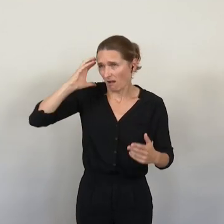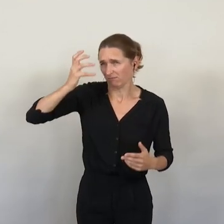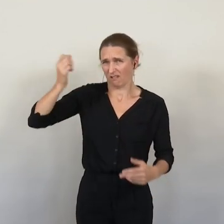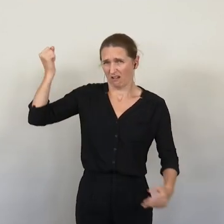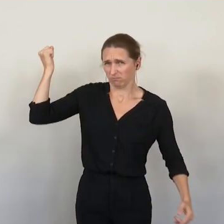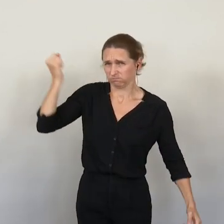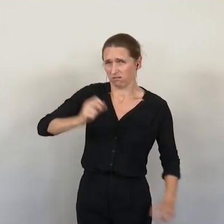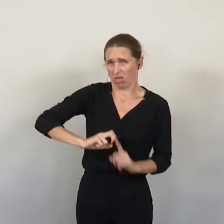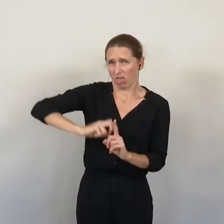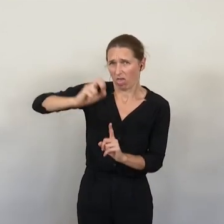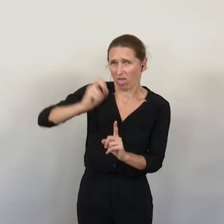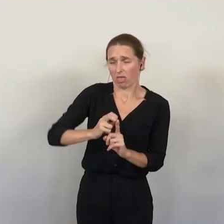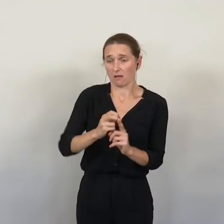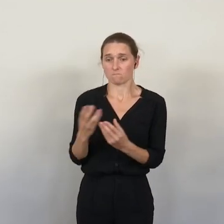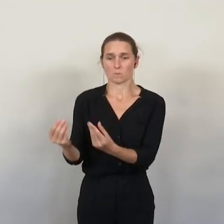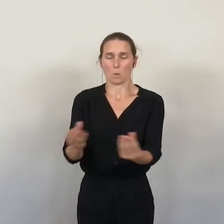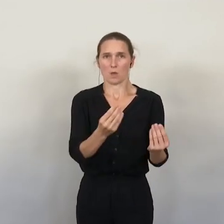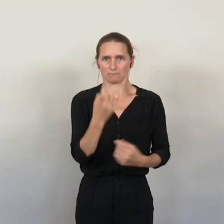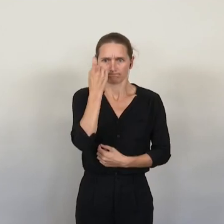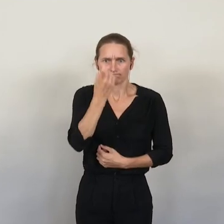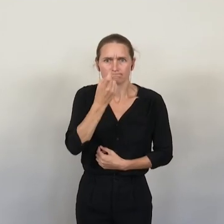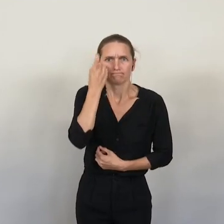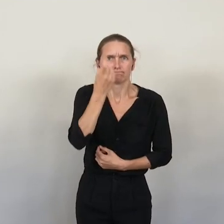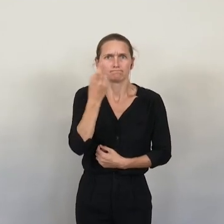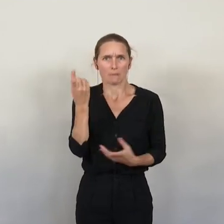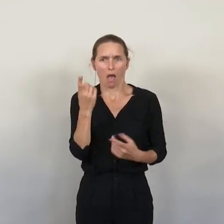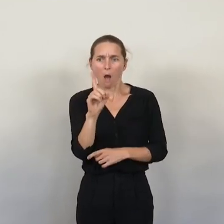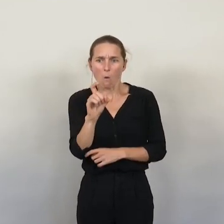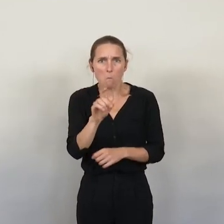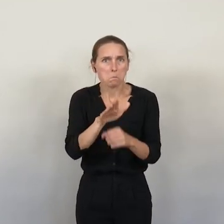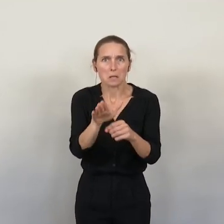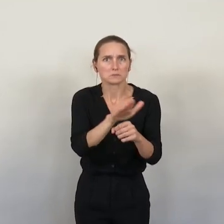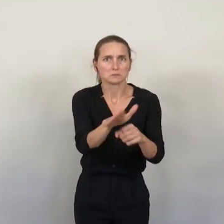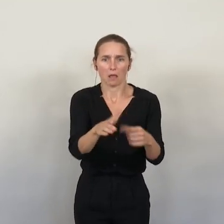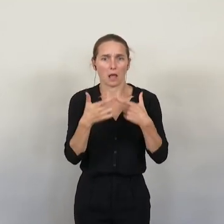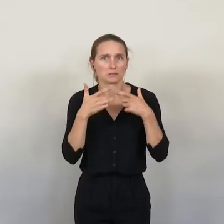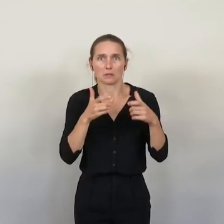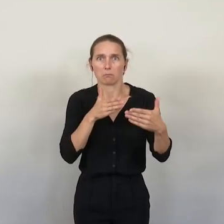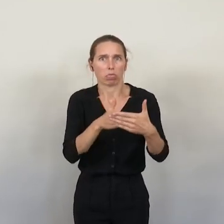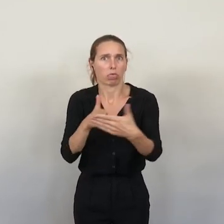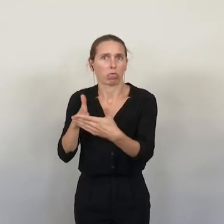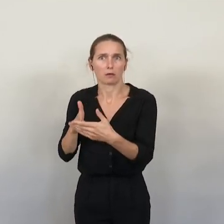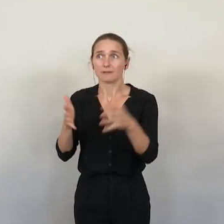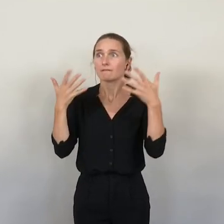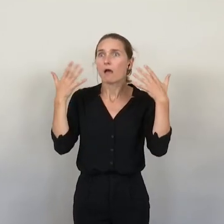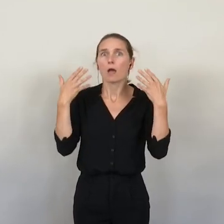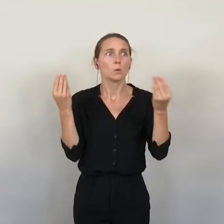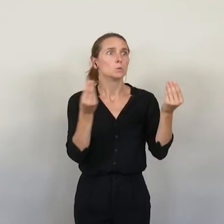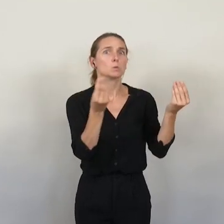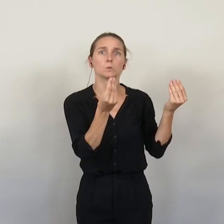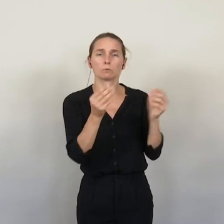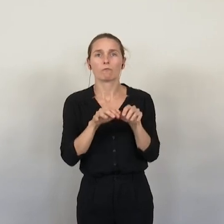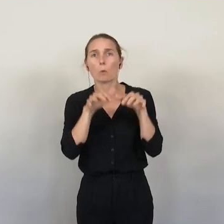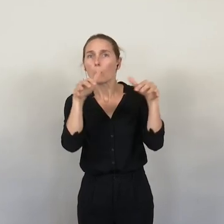ont été exprimées par les habitants sur les défauts d'accès à l'eau et à la fraîcheur à Grenoble fontaine